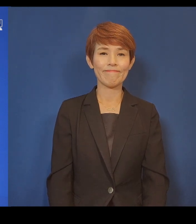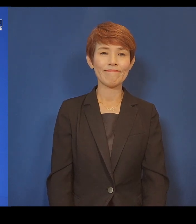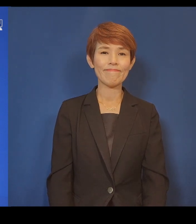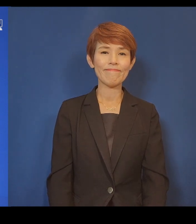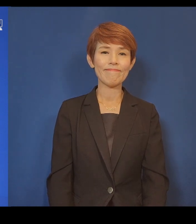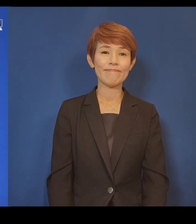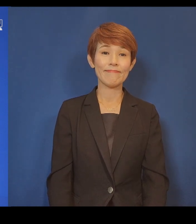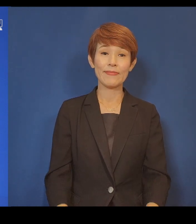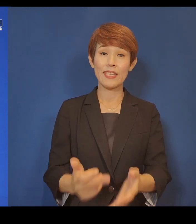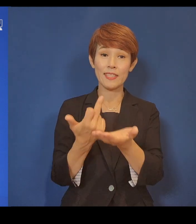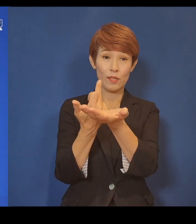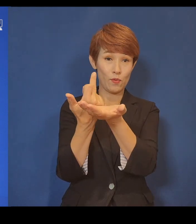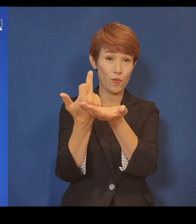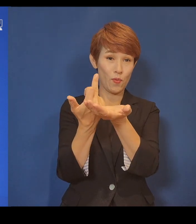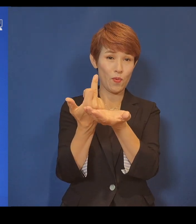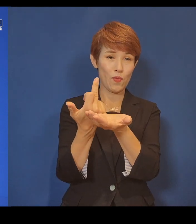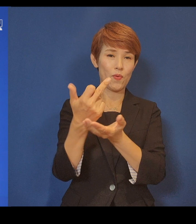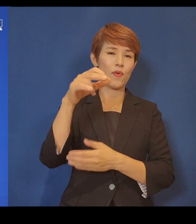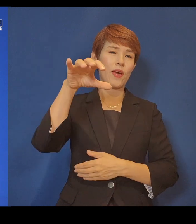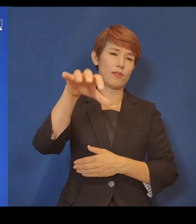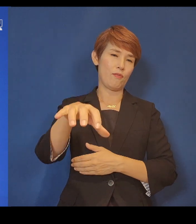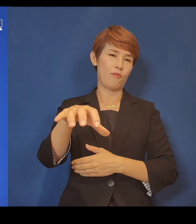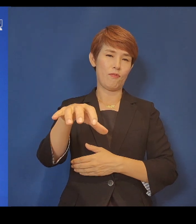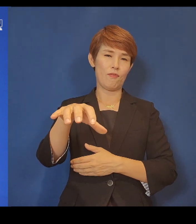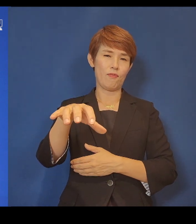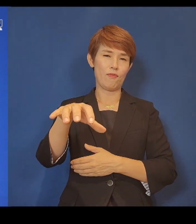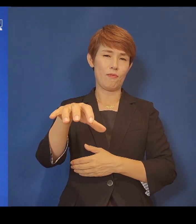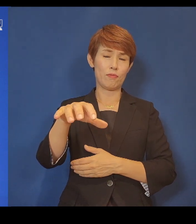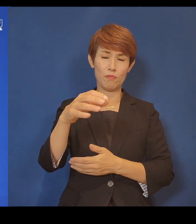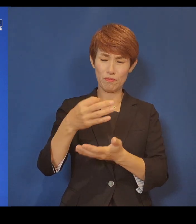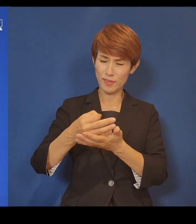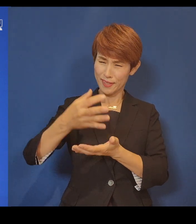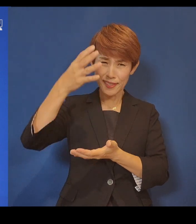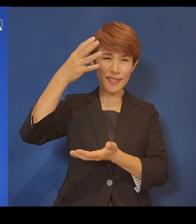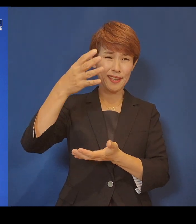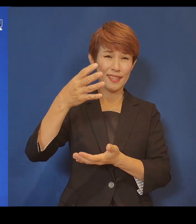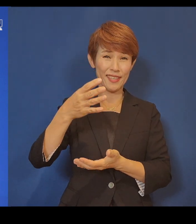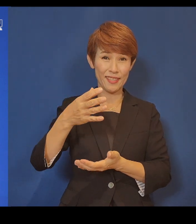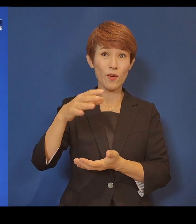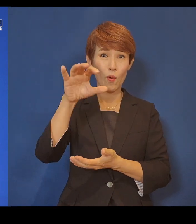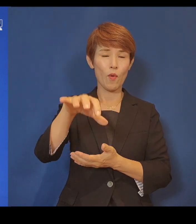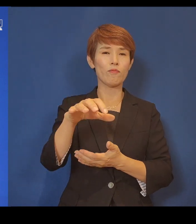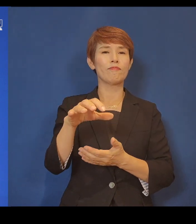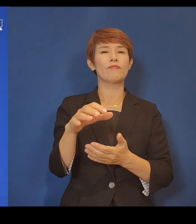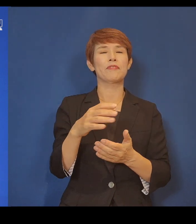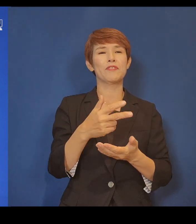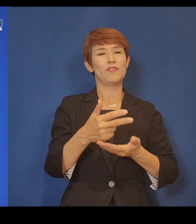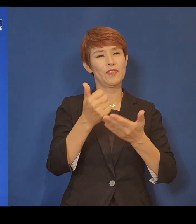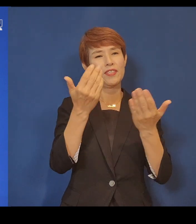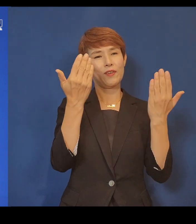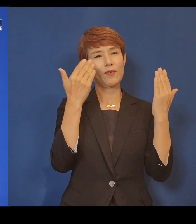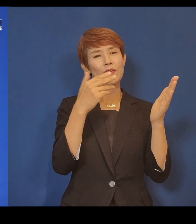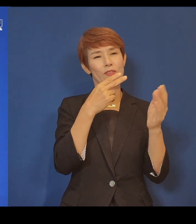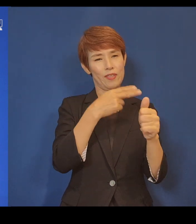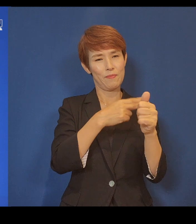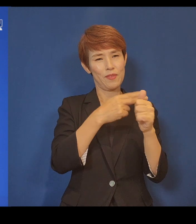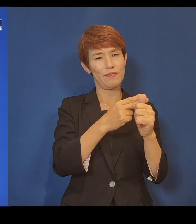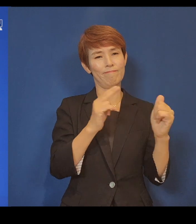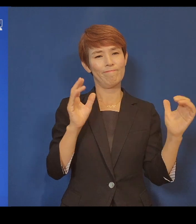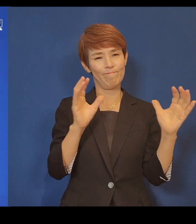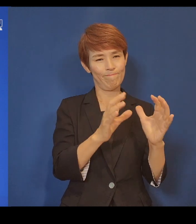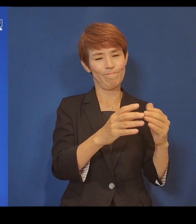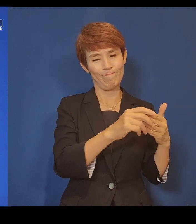제주도라고 하는 그 낭만적인 곳에, 그 비싼 곳에 우리 주일학교 선생님들 다 모시고 가서 그곳에서 하나님